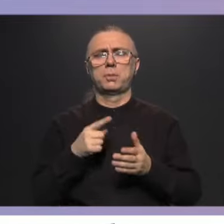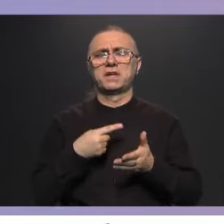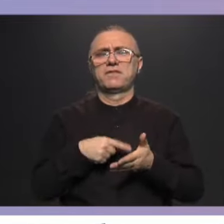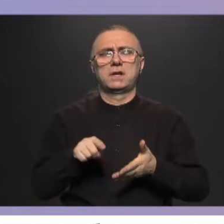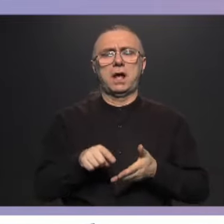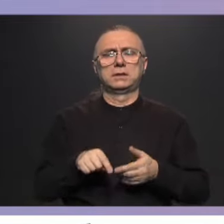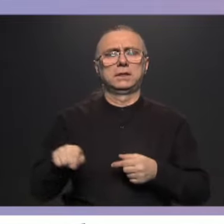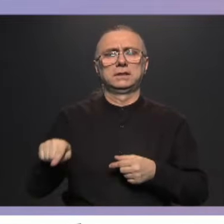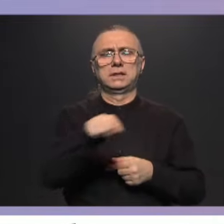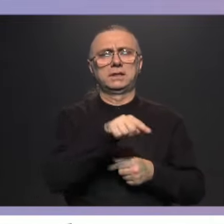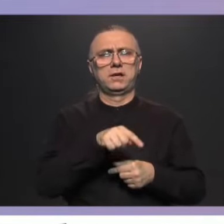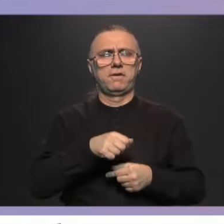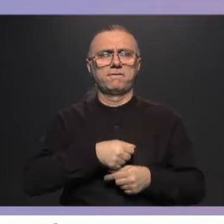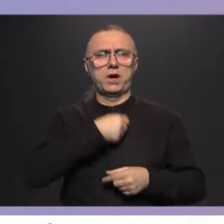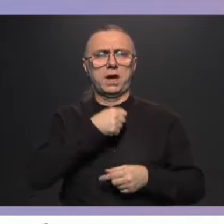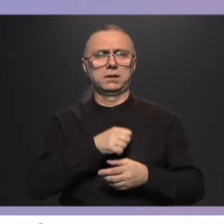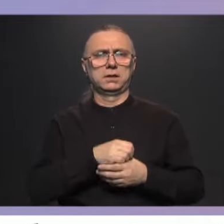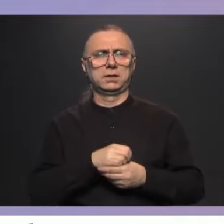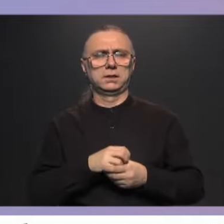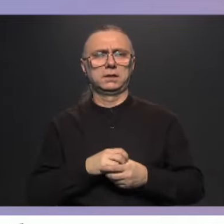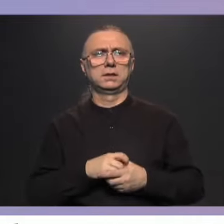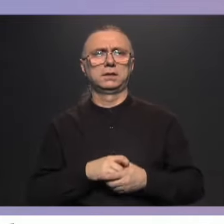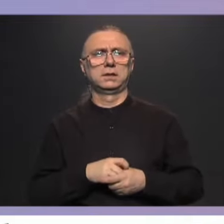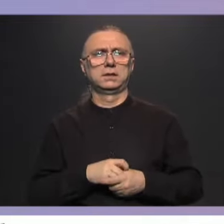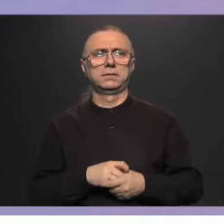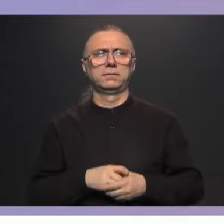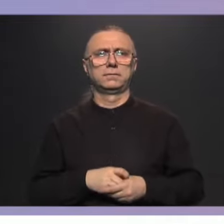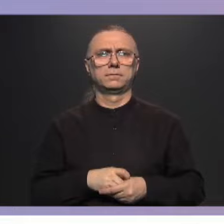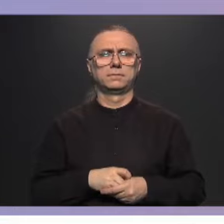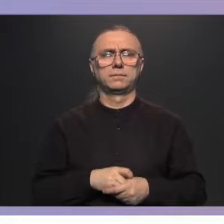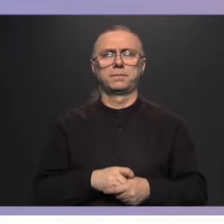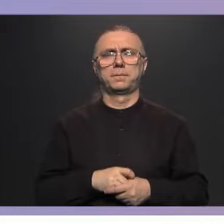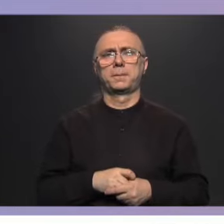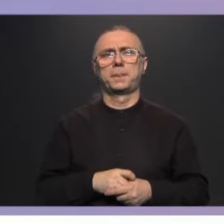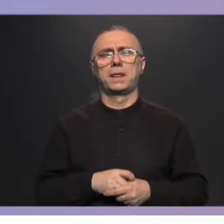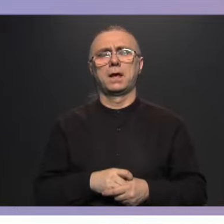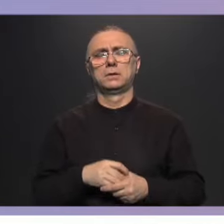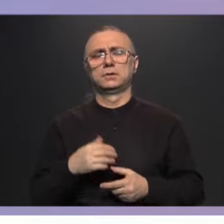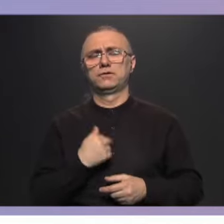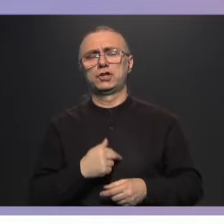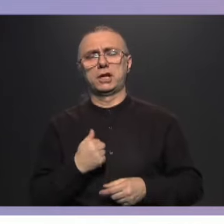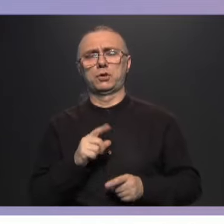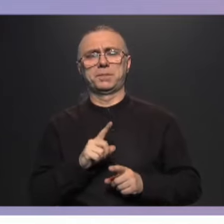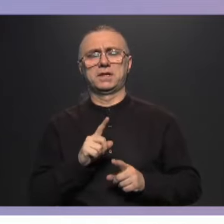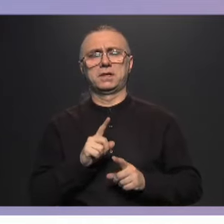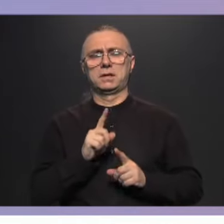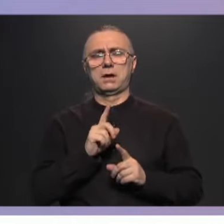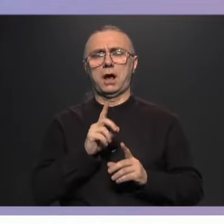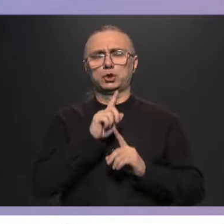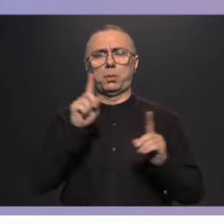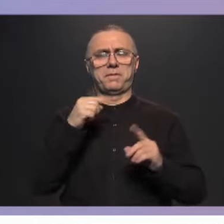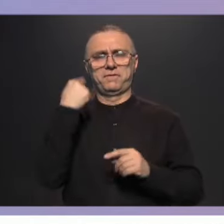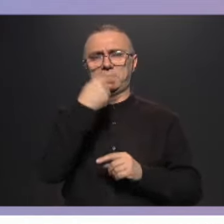среды военных, потому что военный священник не должен выделяться каким-то особым видом. Что касается